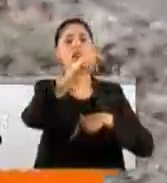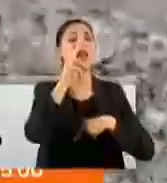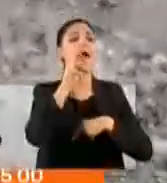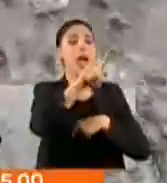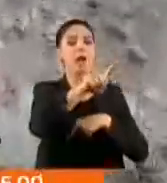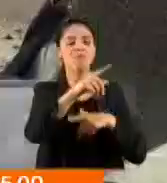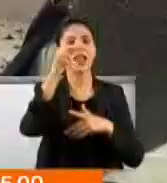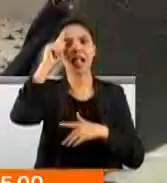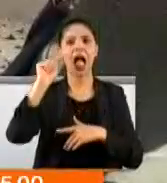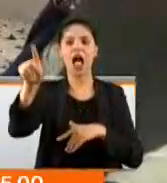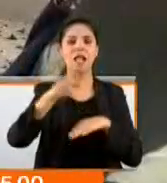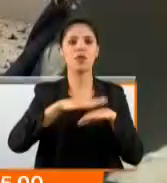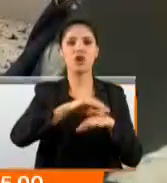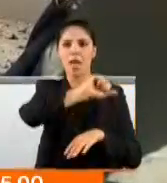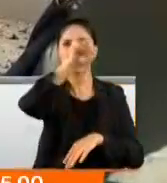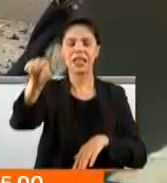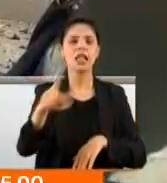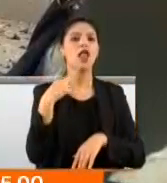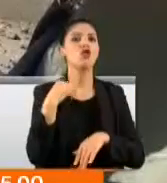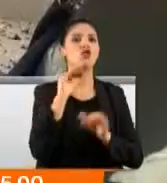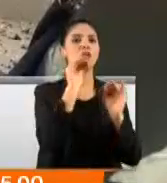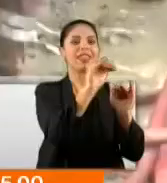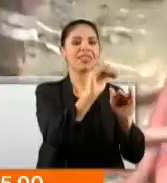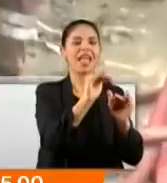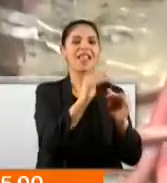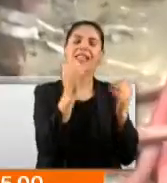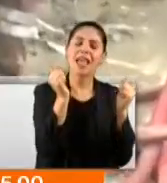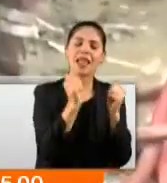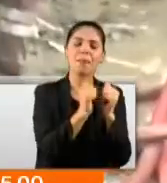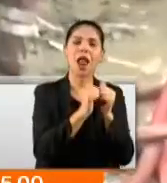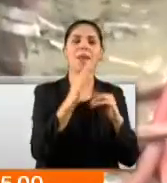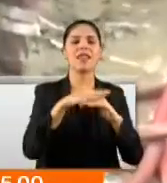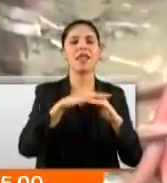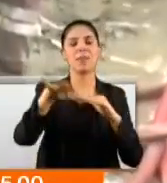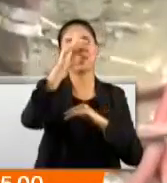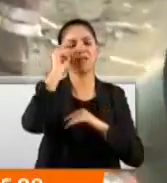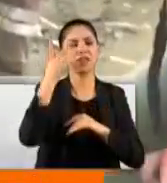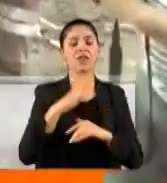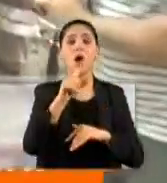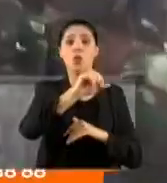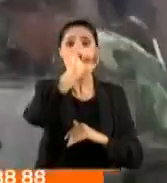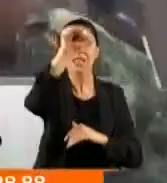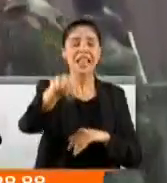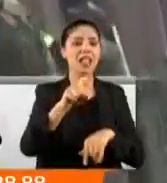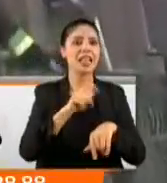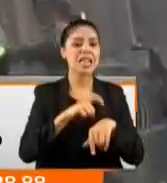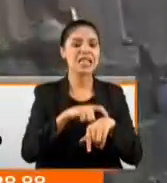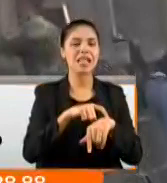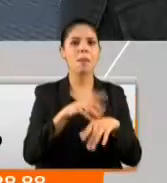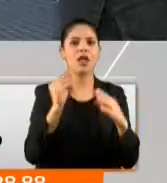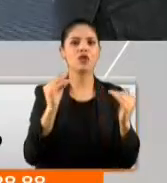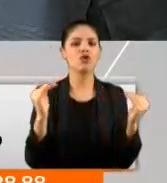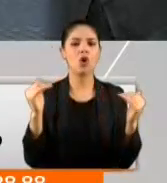Azerbaycan'a düzenlediği saldırıları Rusya'nın desteğiyle gerçekleştirdiği iddia edilmişti. Bu saldırıların zamanlaması ise